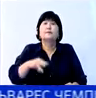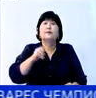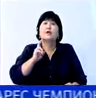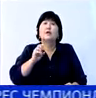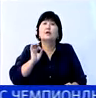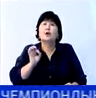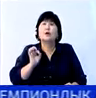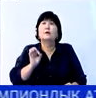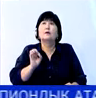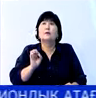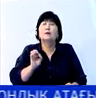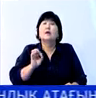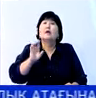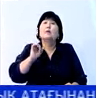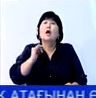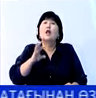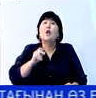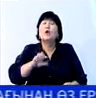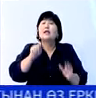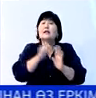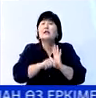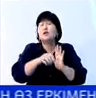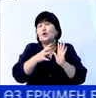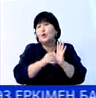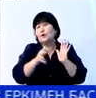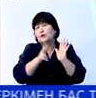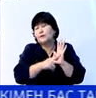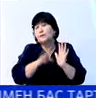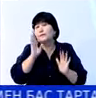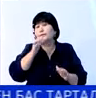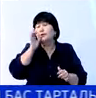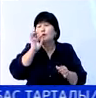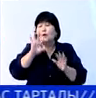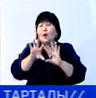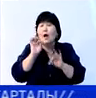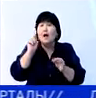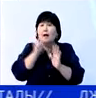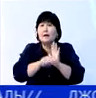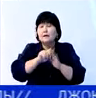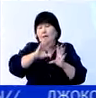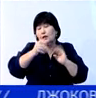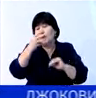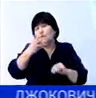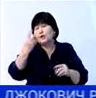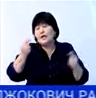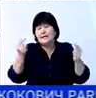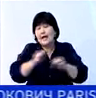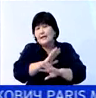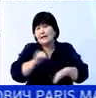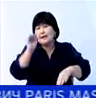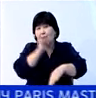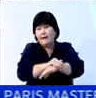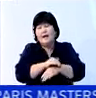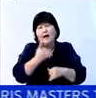Микробиологические, санитарно-химические показатели. Микробиологиялық зерттеуге 908 ауысу үлгісі алынды, нәтижесінде 33 сәйкессіздік анықталып